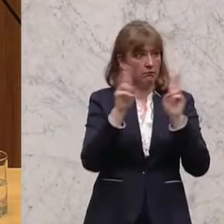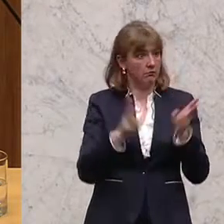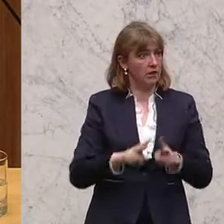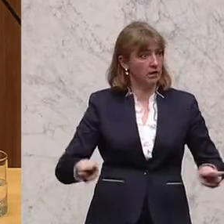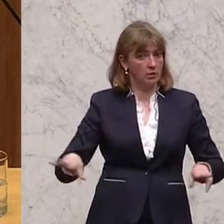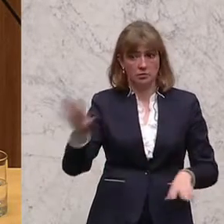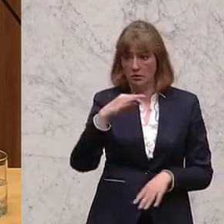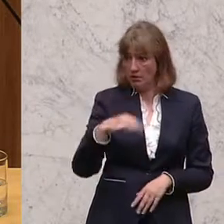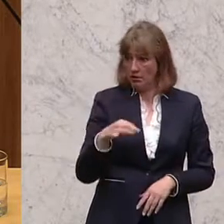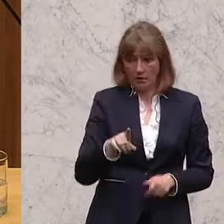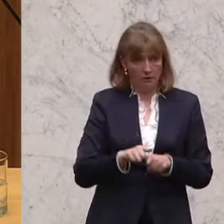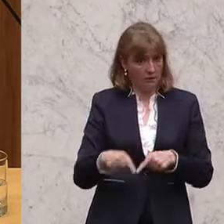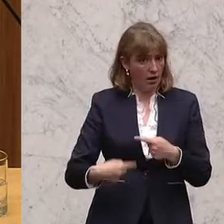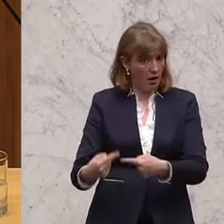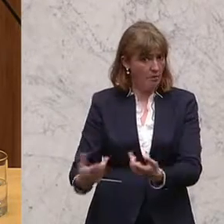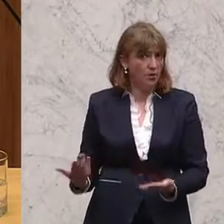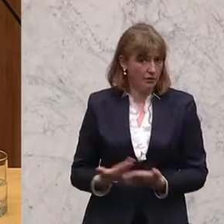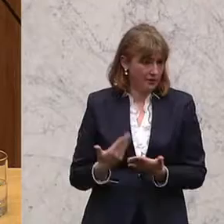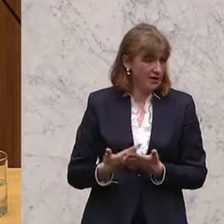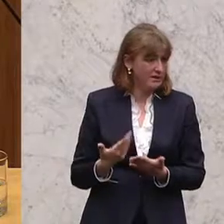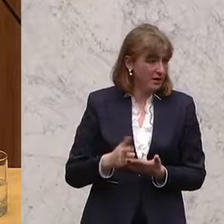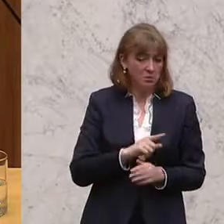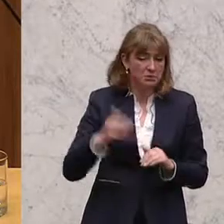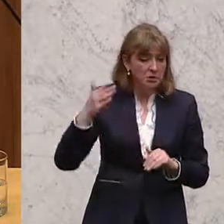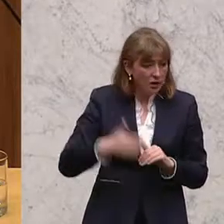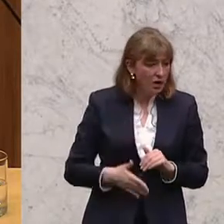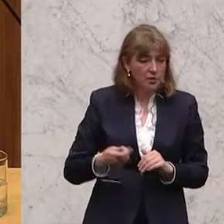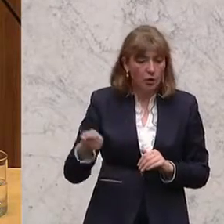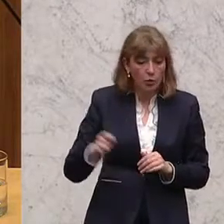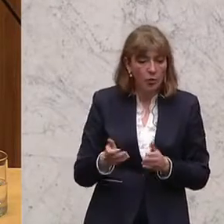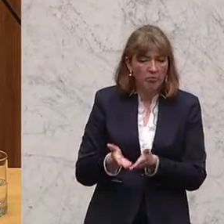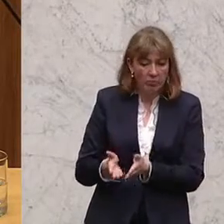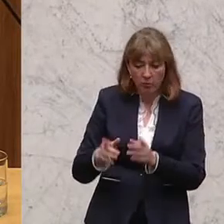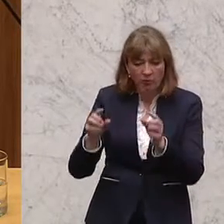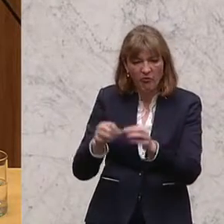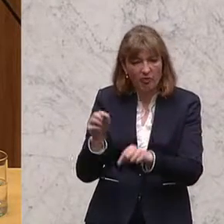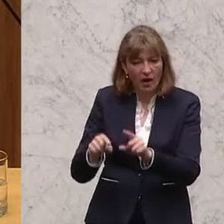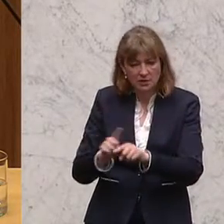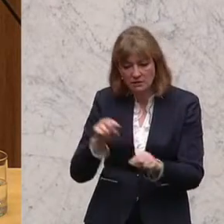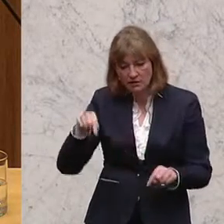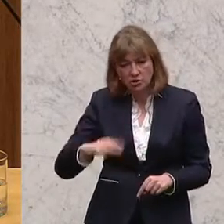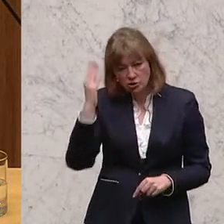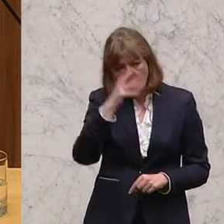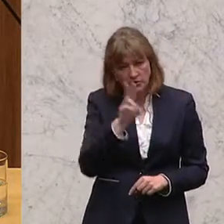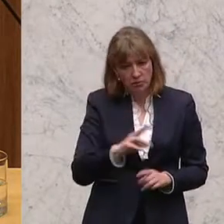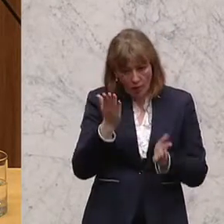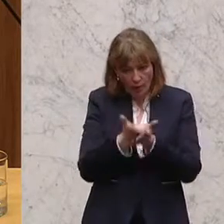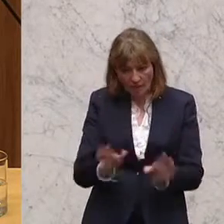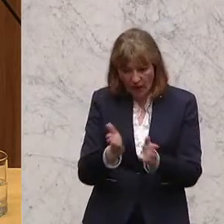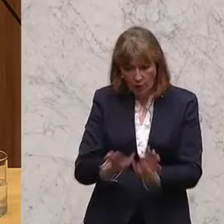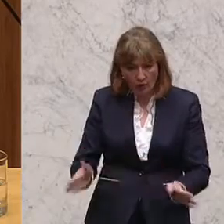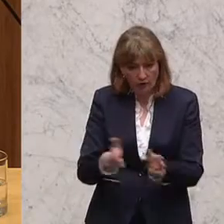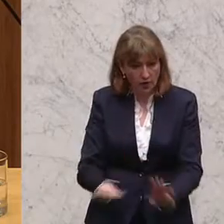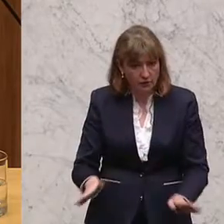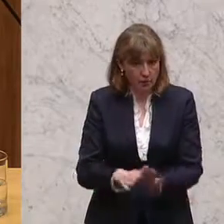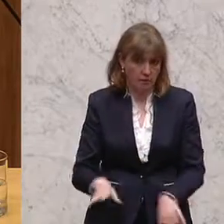abläuft. Und hat auch in der Vergangenheit dazu geführt, dass bis zur letzten Topfpflanze hinunter irgendwie schwarz-blaue Aufteilung im ORF über viele Jahre